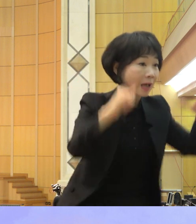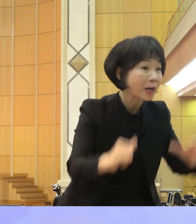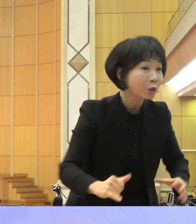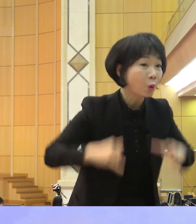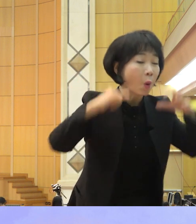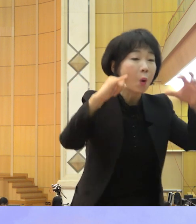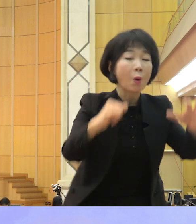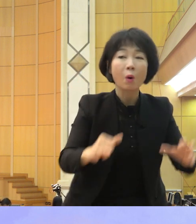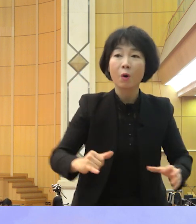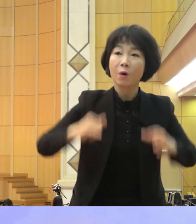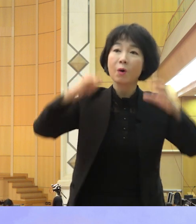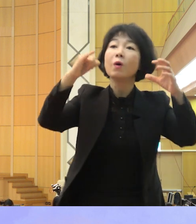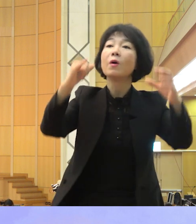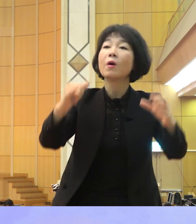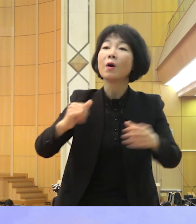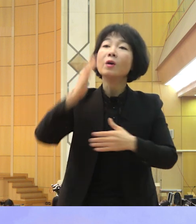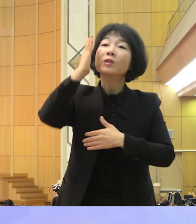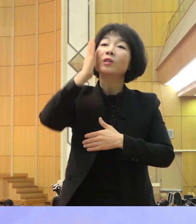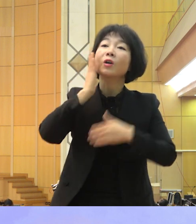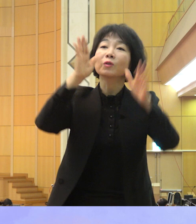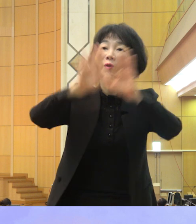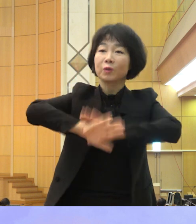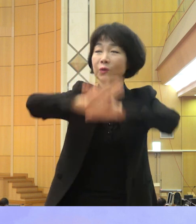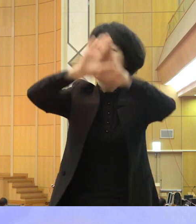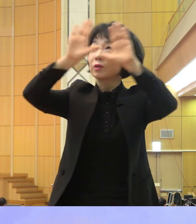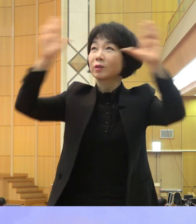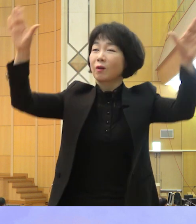이 세상도